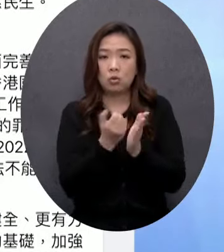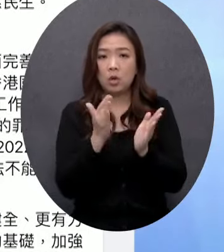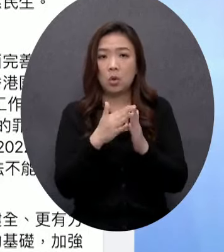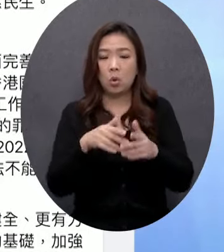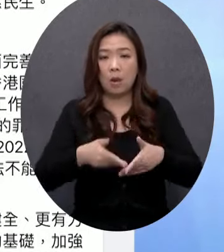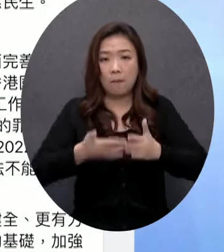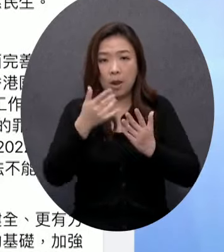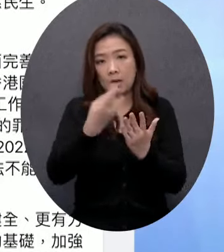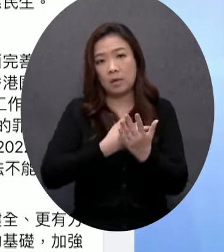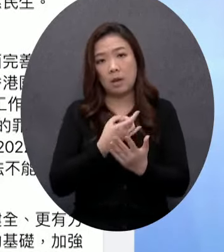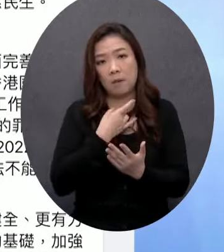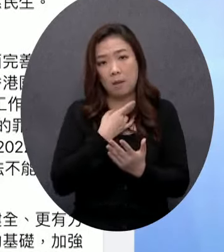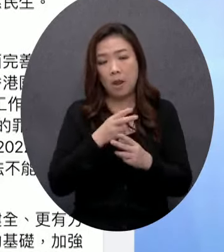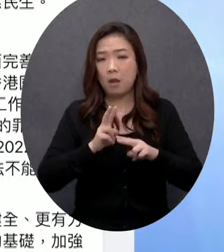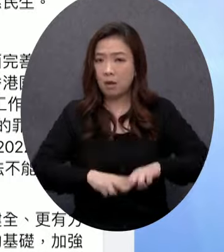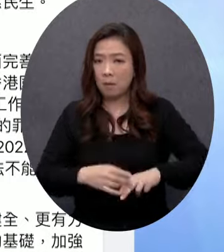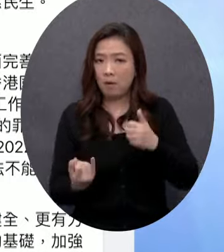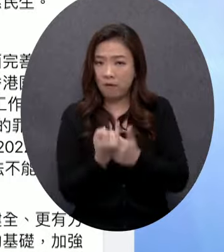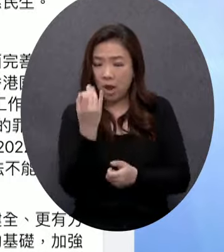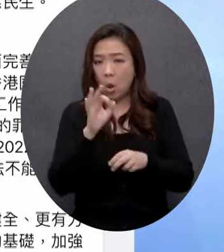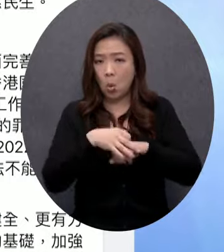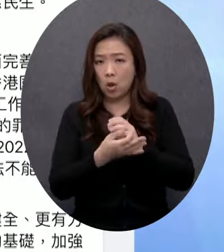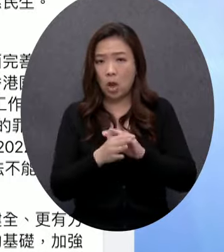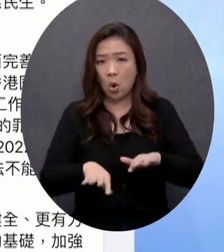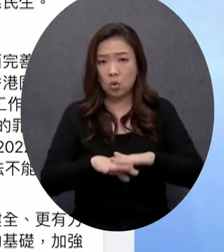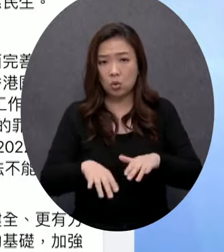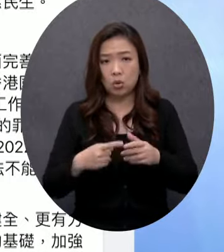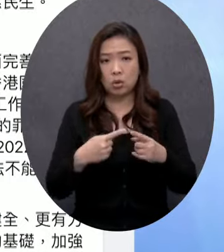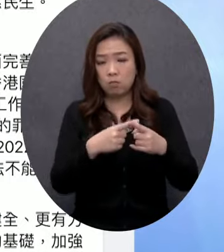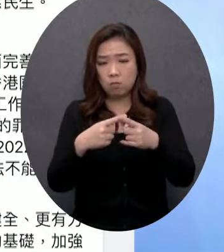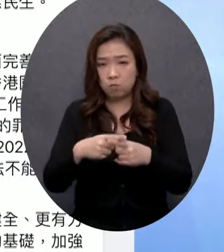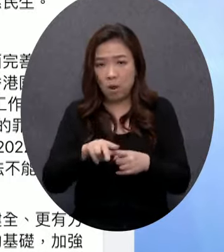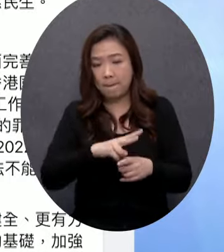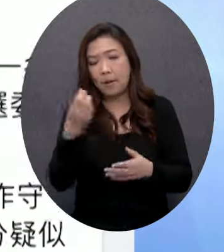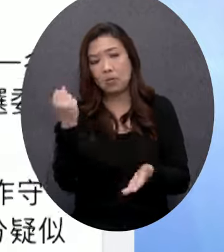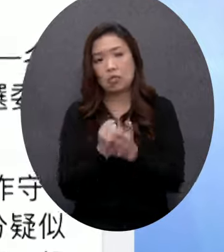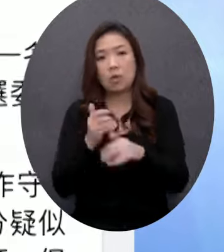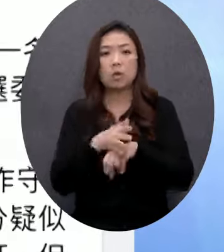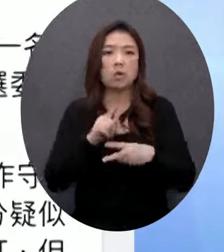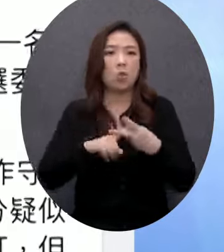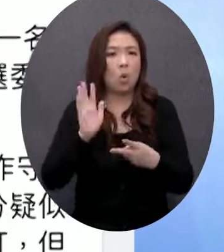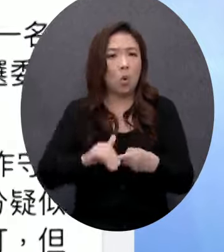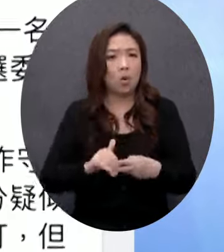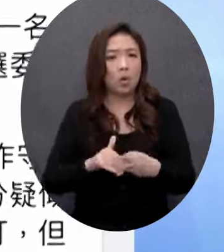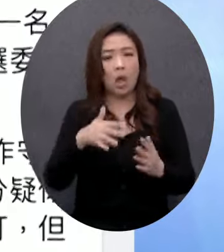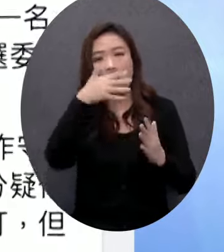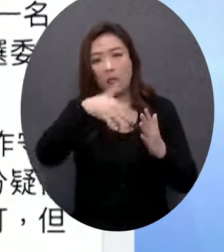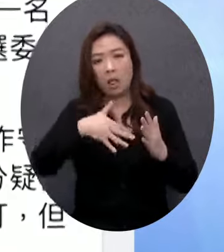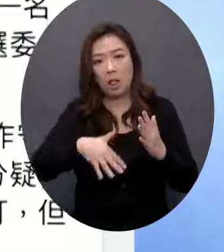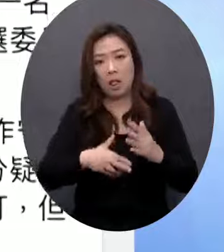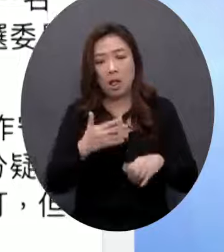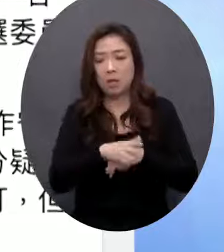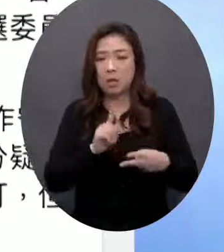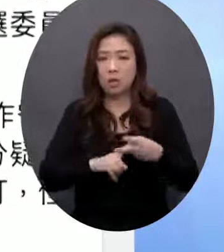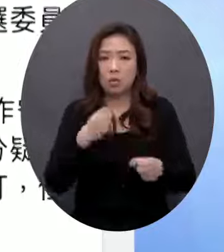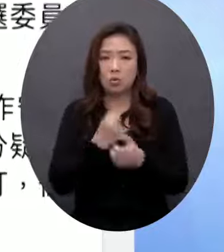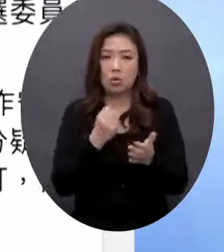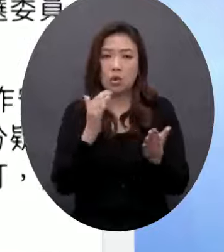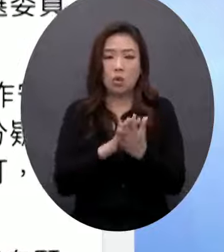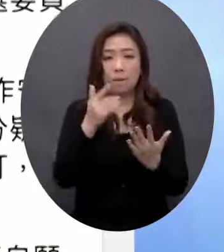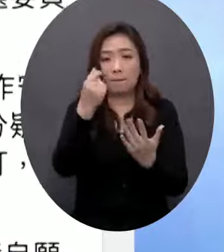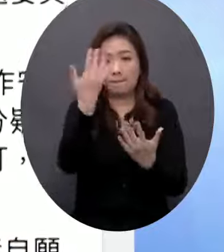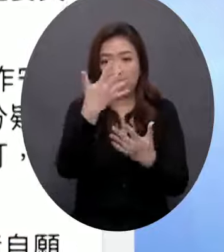制，禁止被裁定触犯危害国家安全罪行的人士成为注册社工。 孙玉涵又列举社工注册局五件事件，